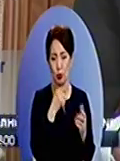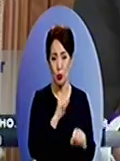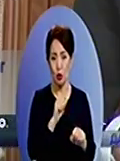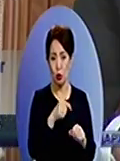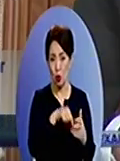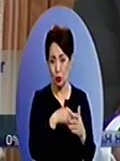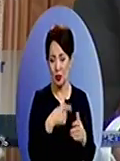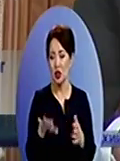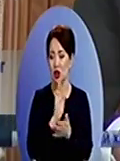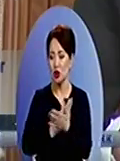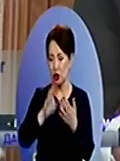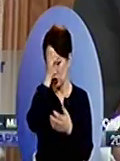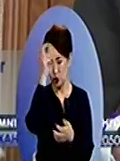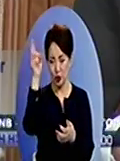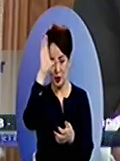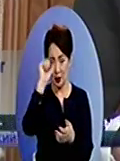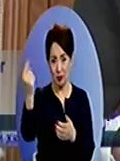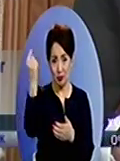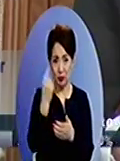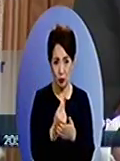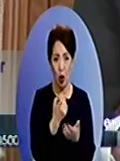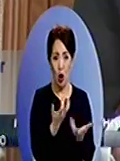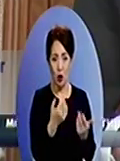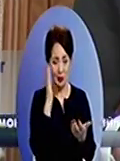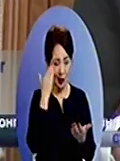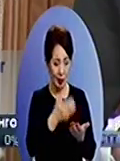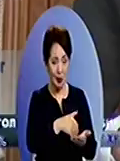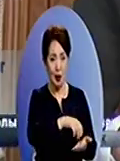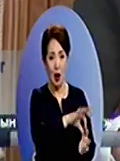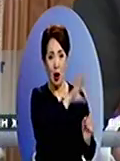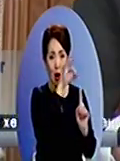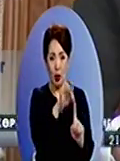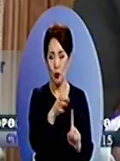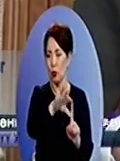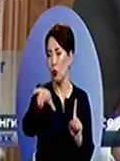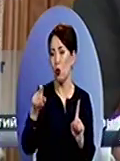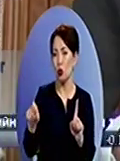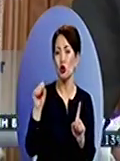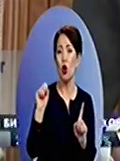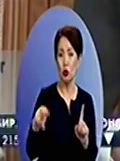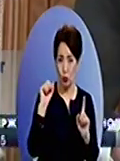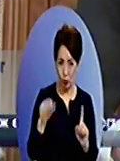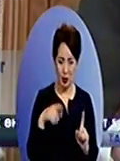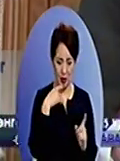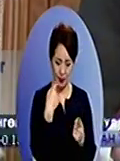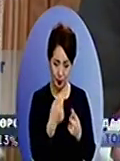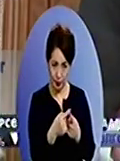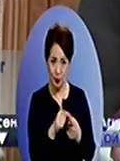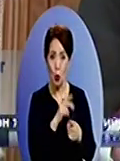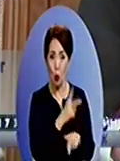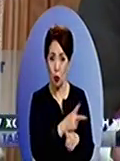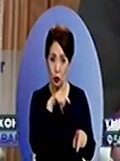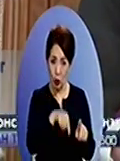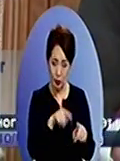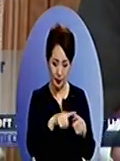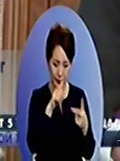асуудал олонхын дэмжлэг авуул хуучны огцорсон тооцоогоор зааж өглөө. Мөн улсын хурлдах цөөнх